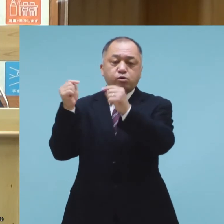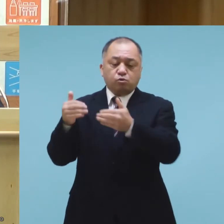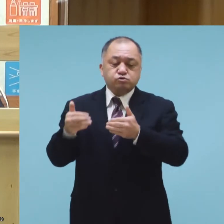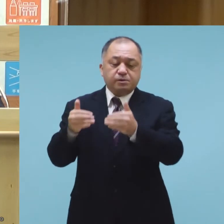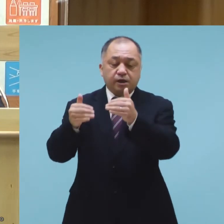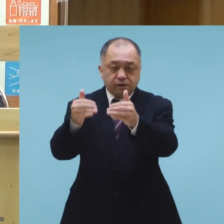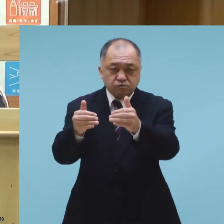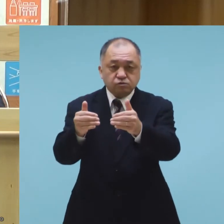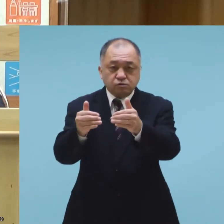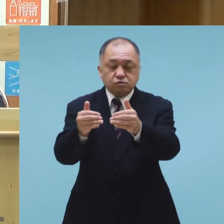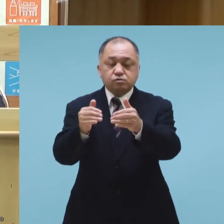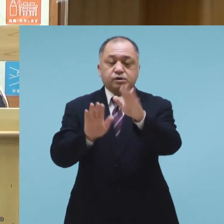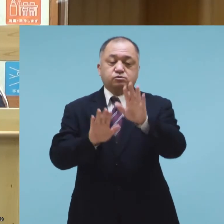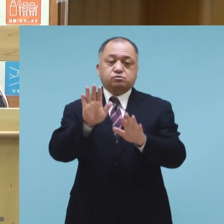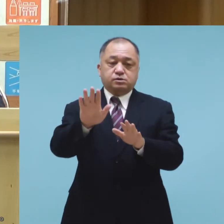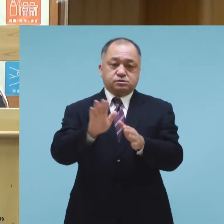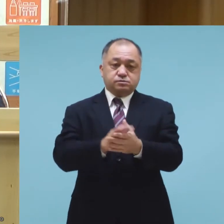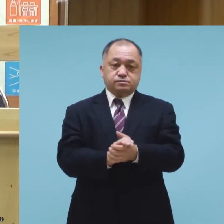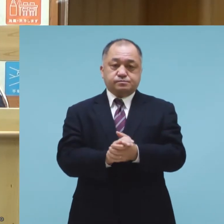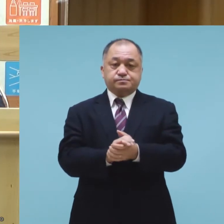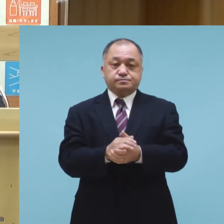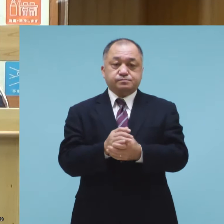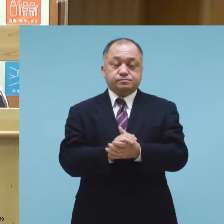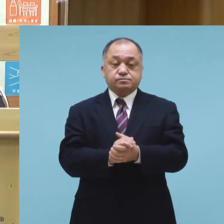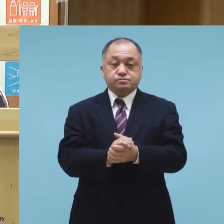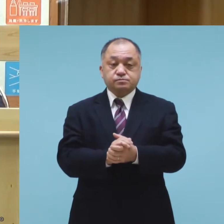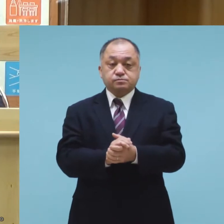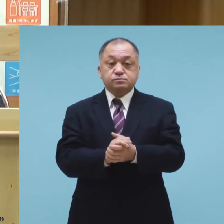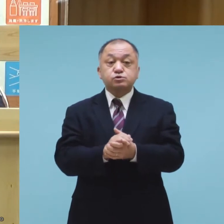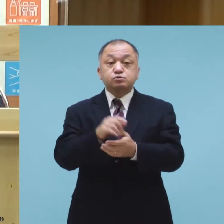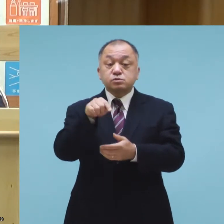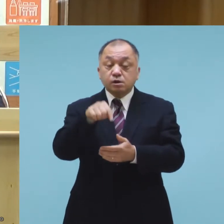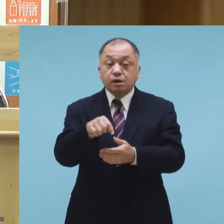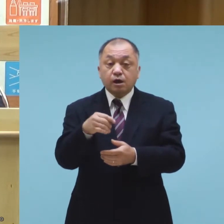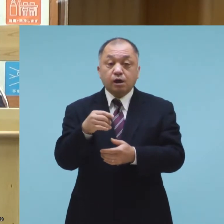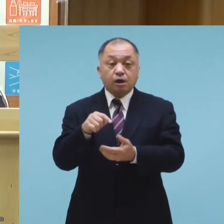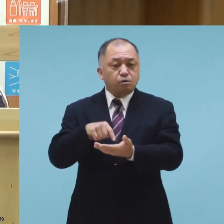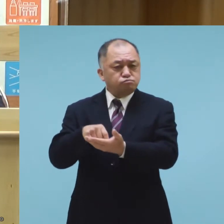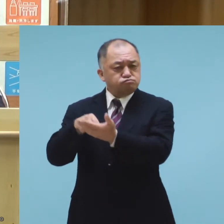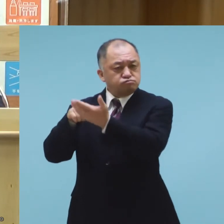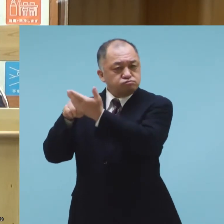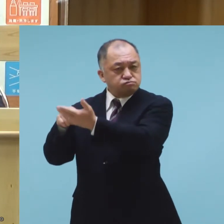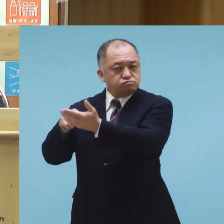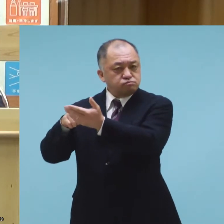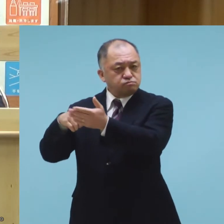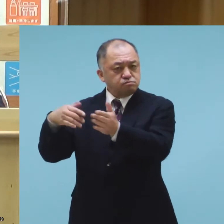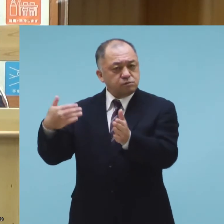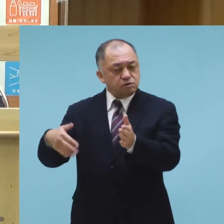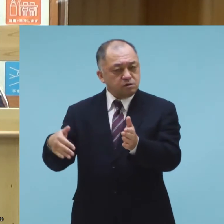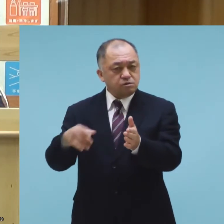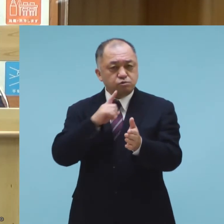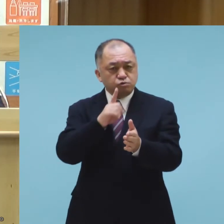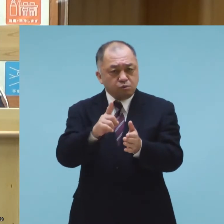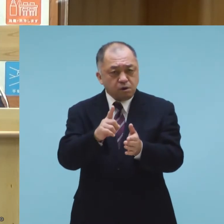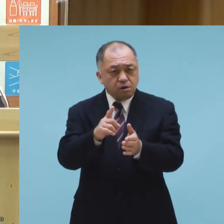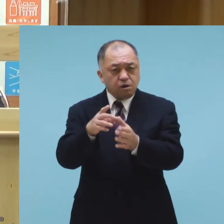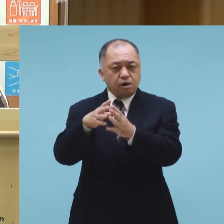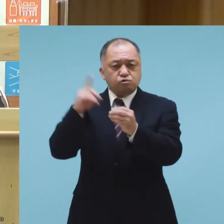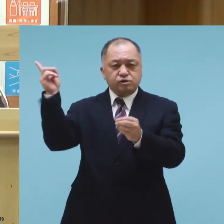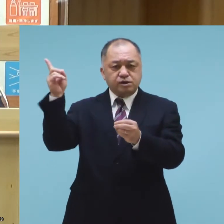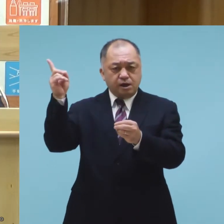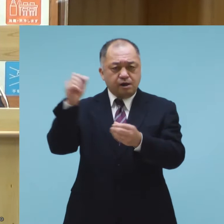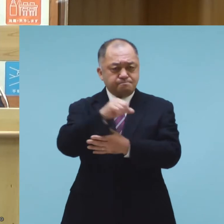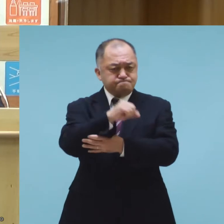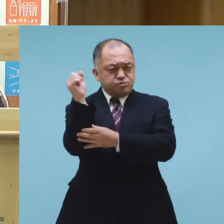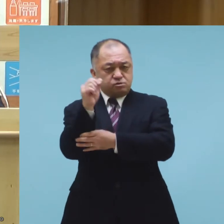。 そういう中で、要請をされないっていうのは、そういった国がやっぱり受け入れません